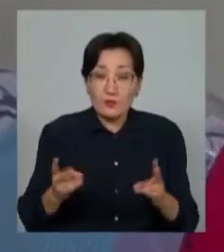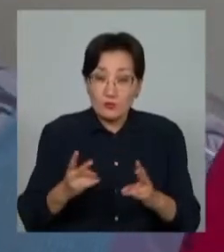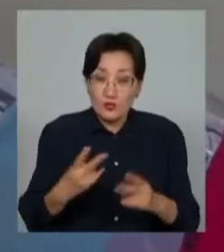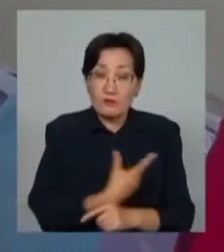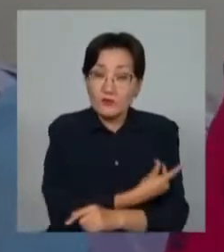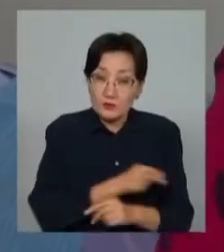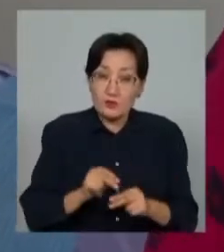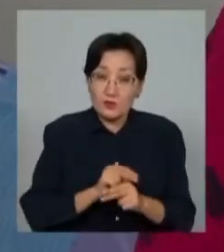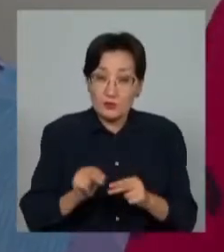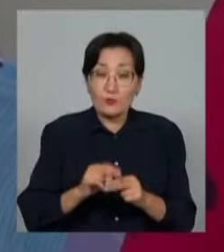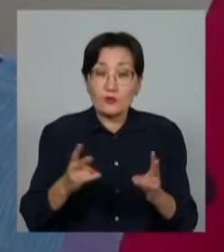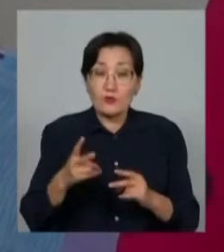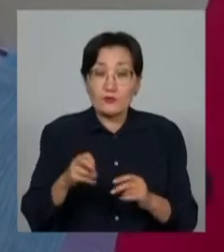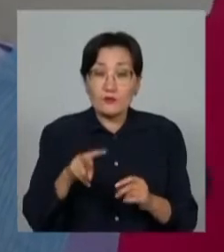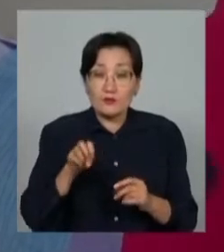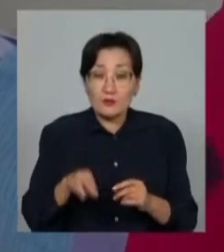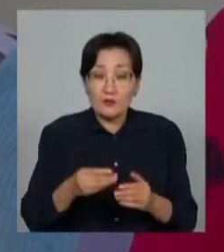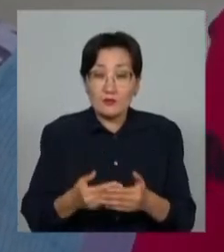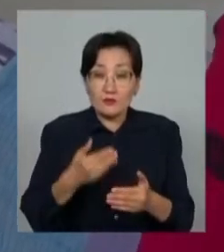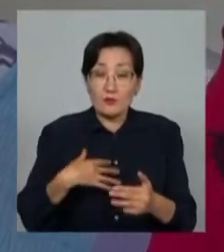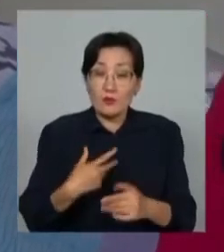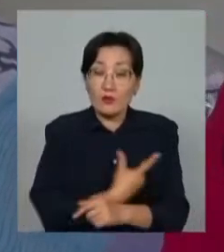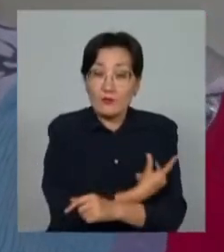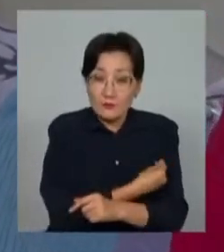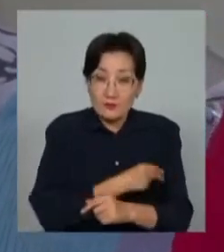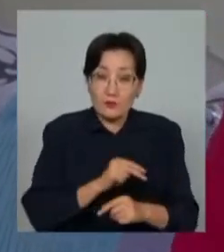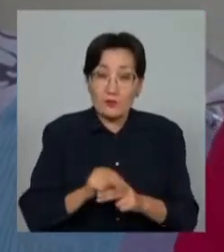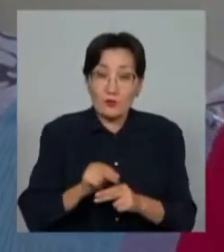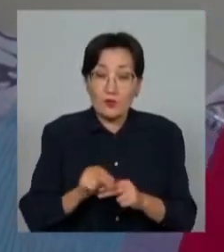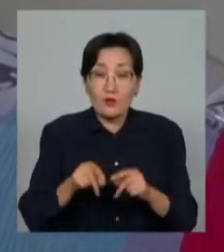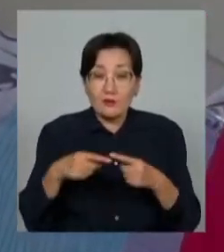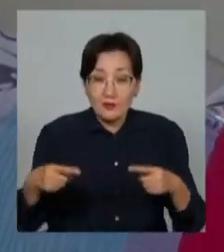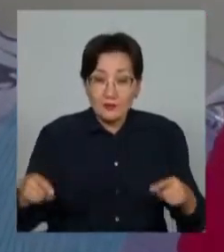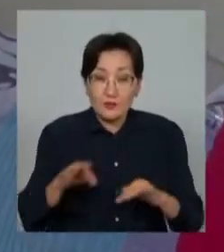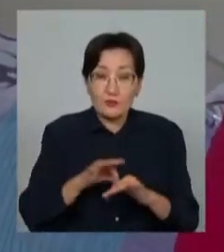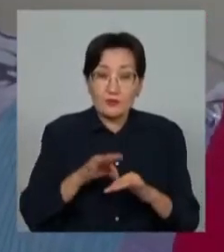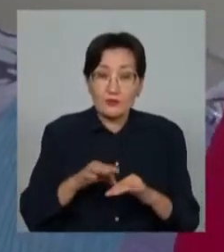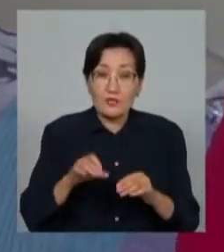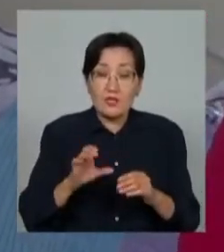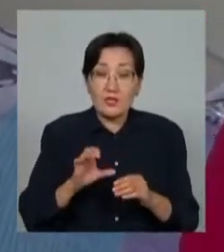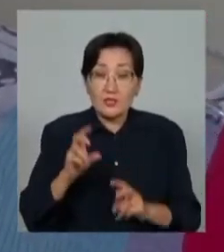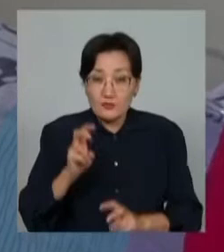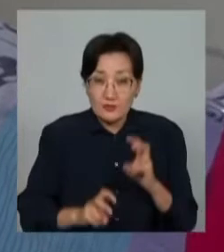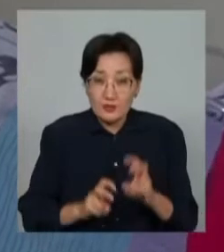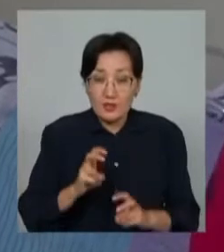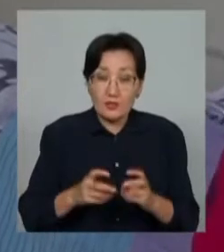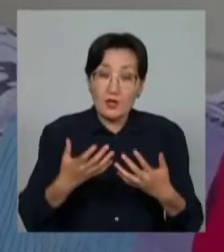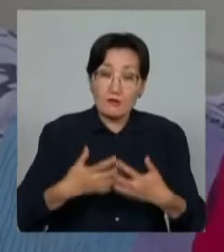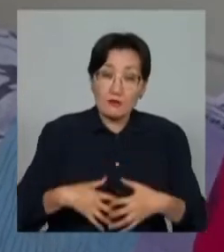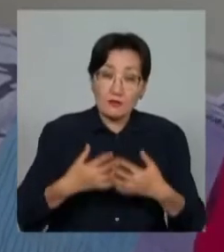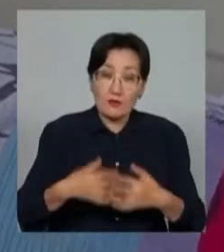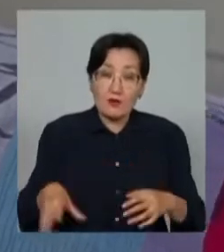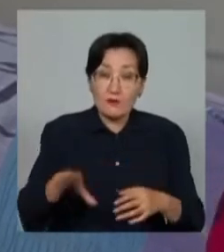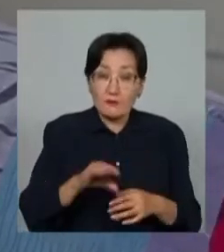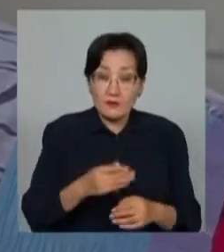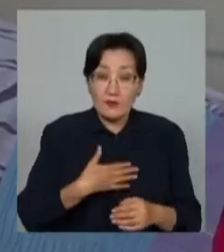делать вакцинацию. 200 лет назад нам прививки делали, полиомиелит, оспа, все на заводах, на фабриках,